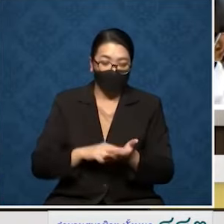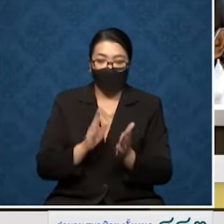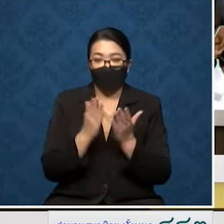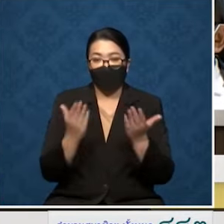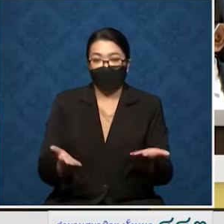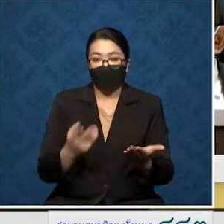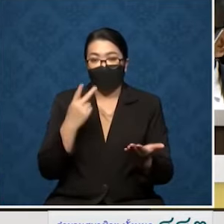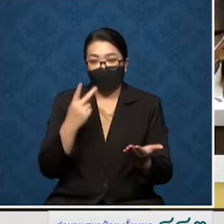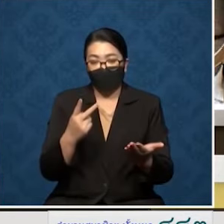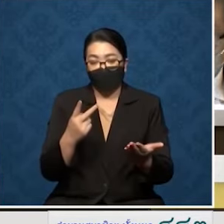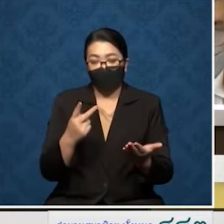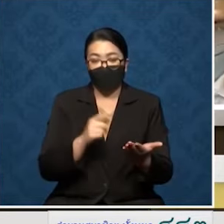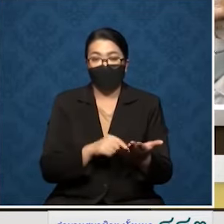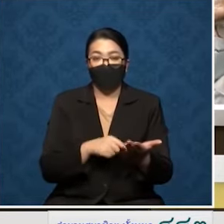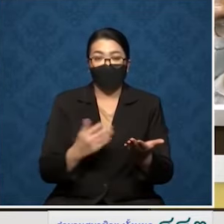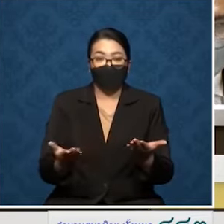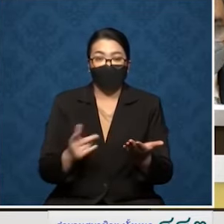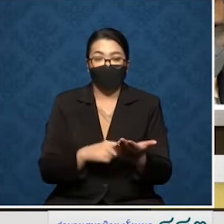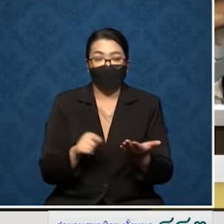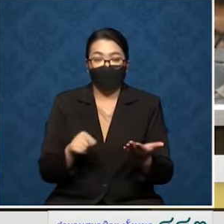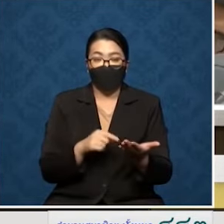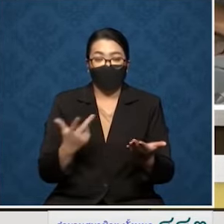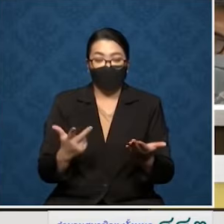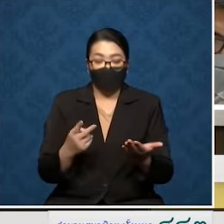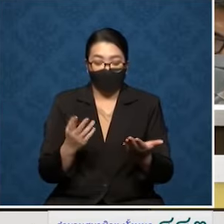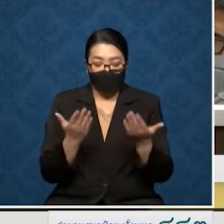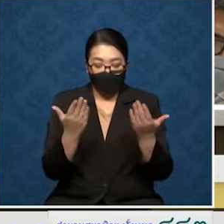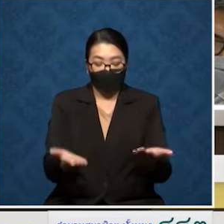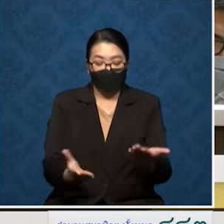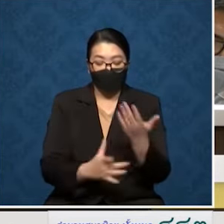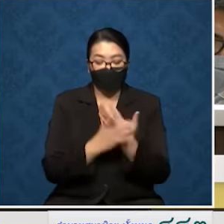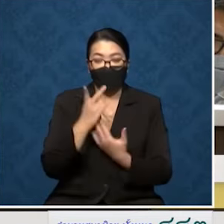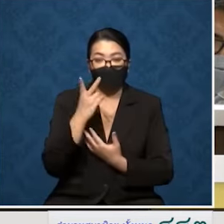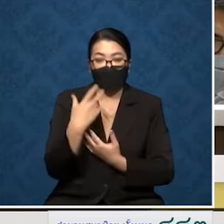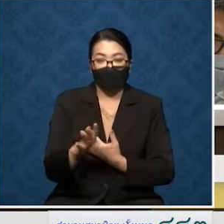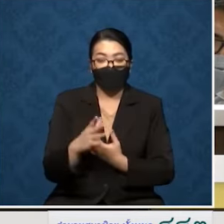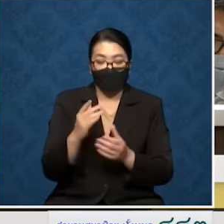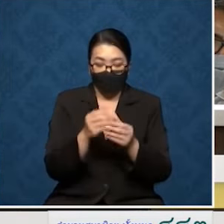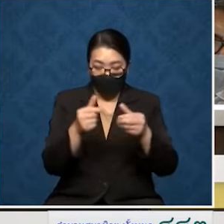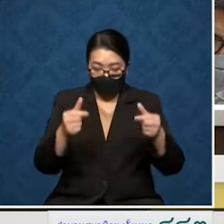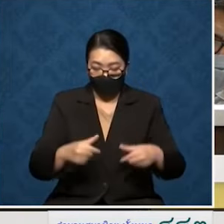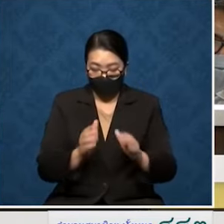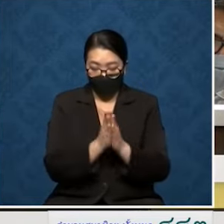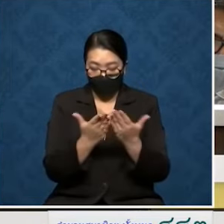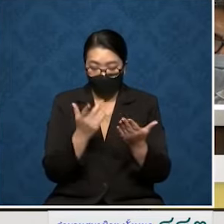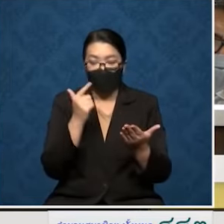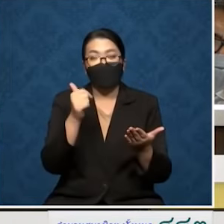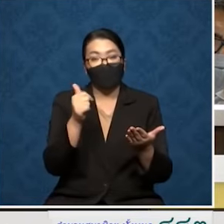าในสภาเรา2อาทิตย์แล้วนะครับก็ต้องบอกว่าเป็นรูปเล่มที่ดีขึ้นและ